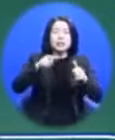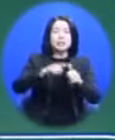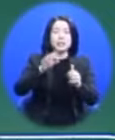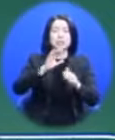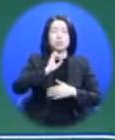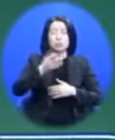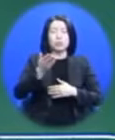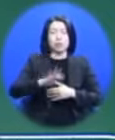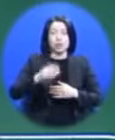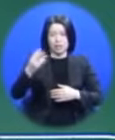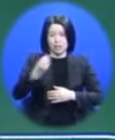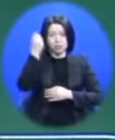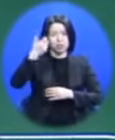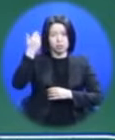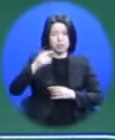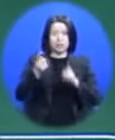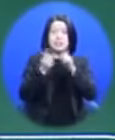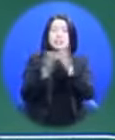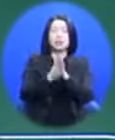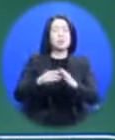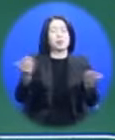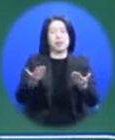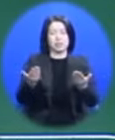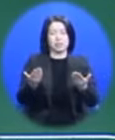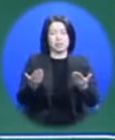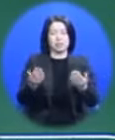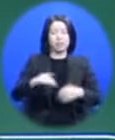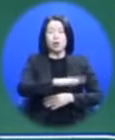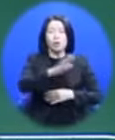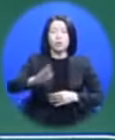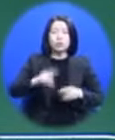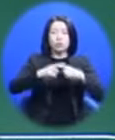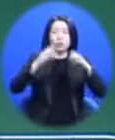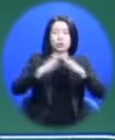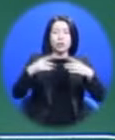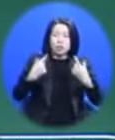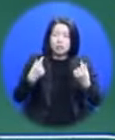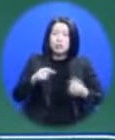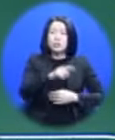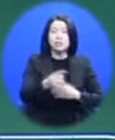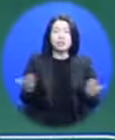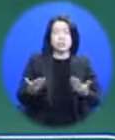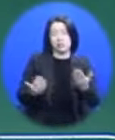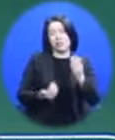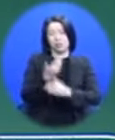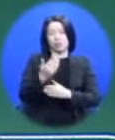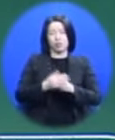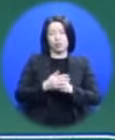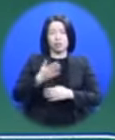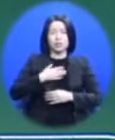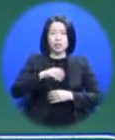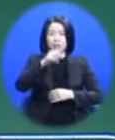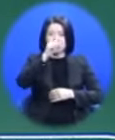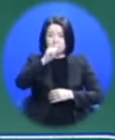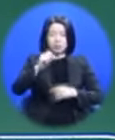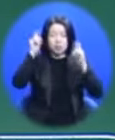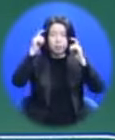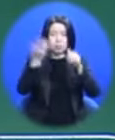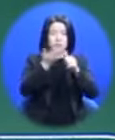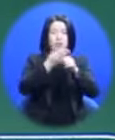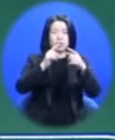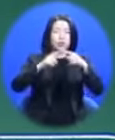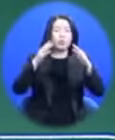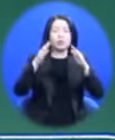성령께서 친히 하신 것이죠. 저희 교회에서도 여전히 이런 일들이 일어납니다. 저희가 선한 목적 교회에서 사역을 하면서 참